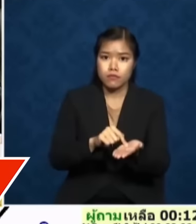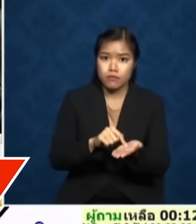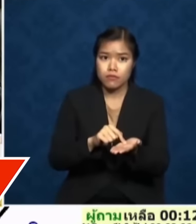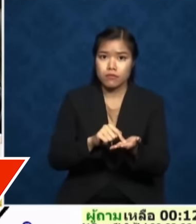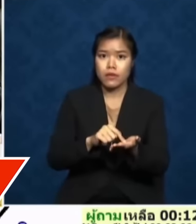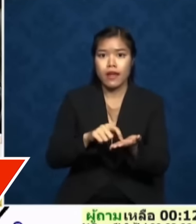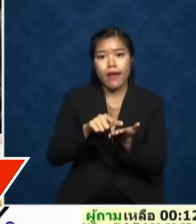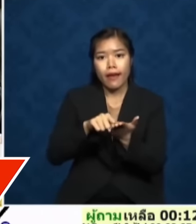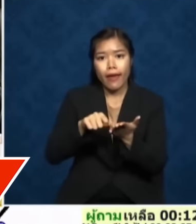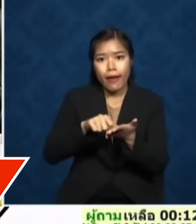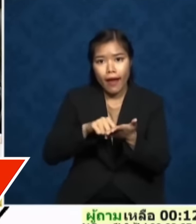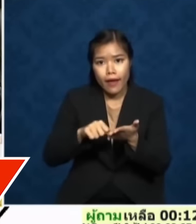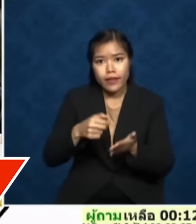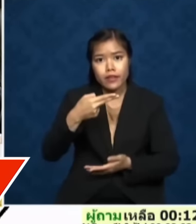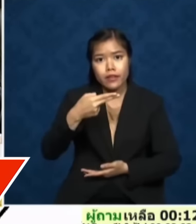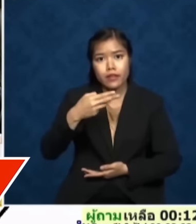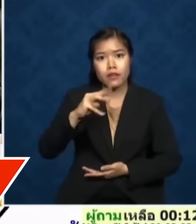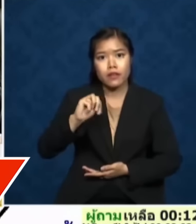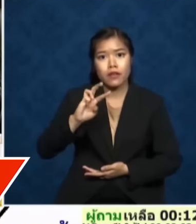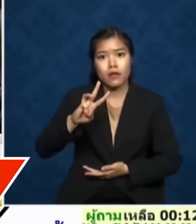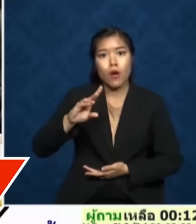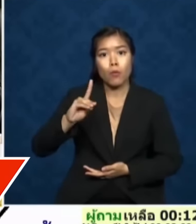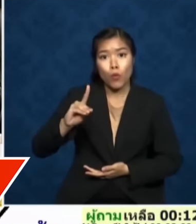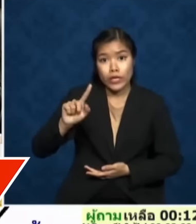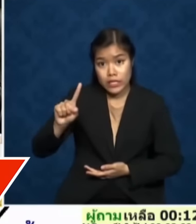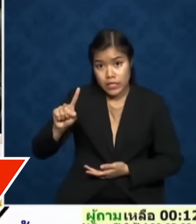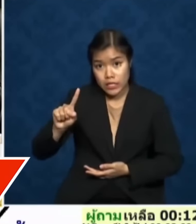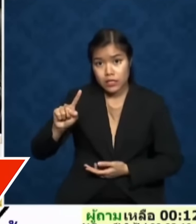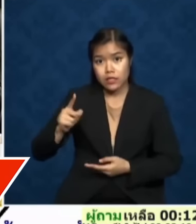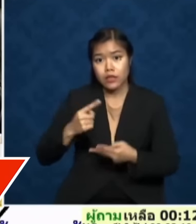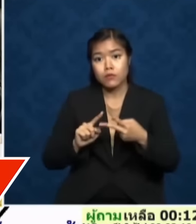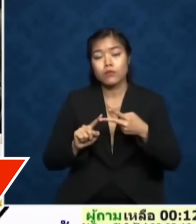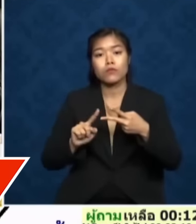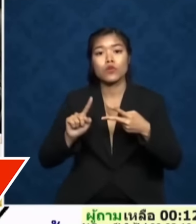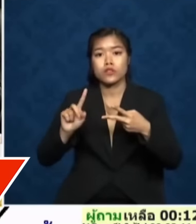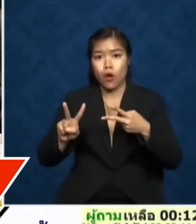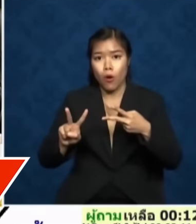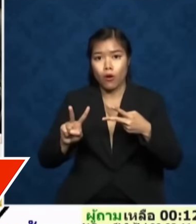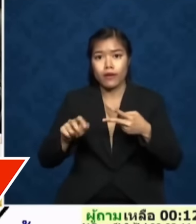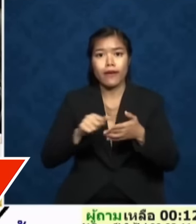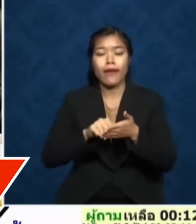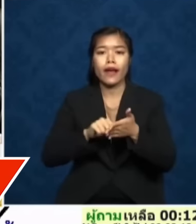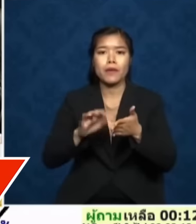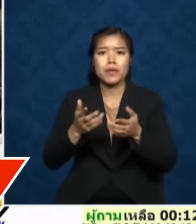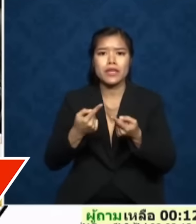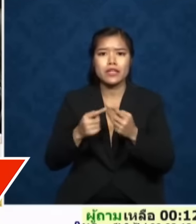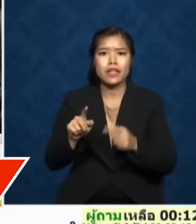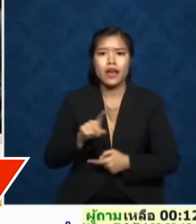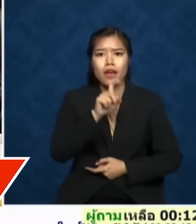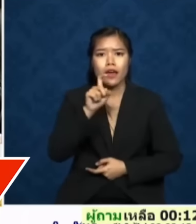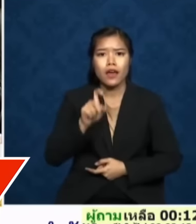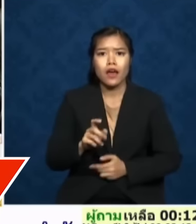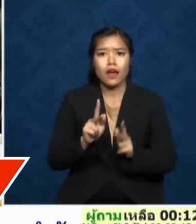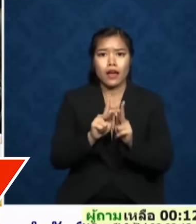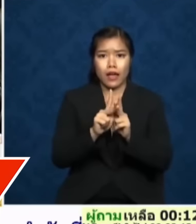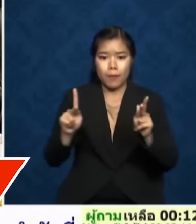1หรือหมวด2แต่มันคำถามที่คณะกรรม